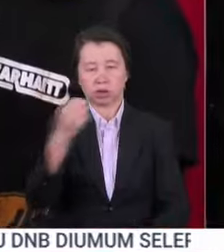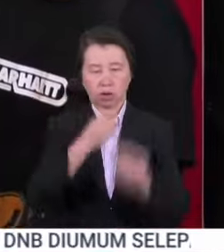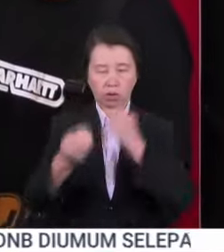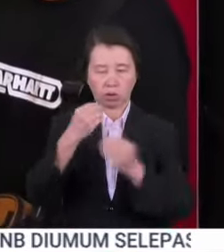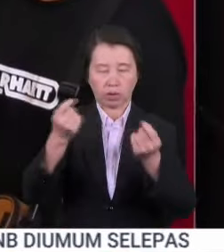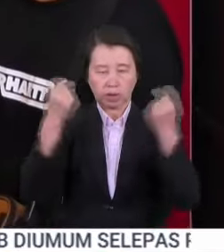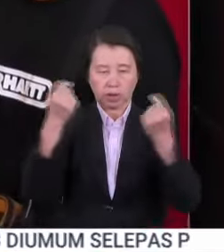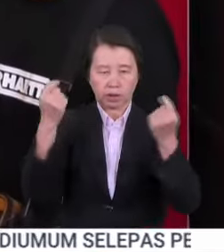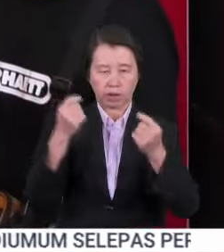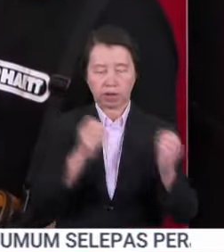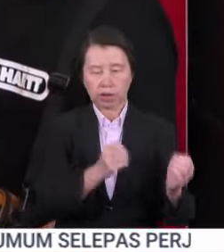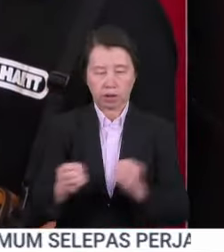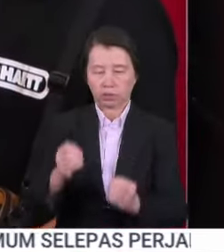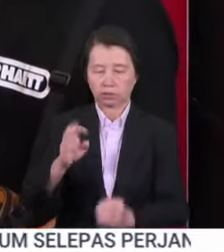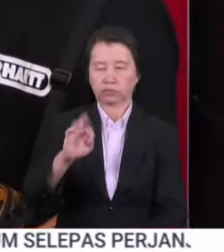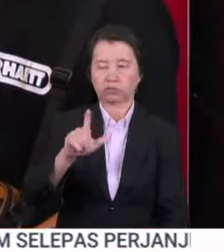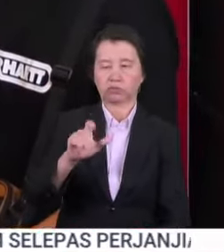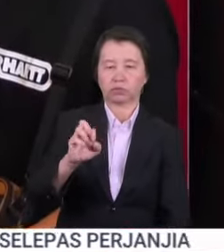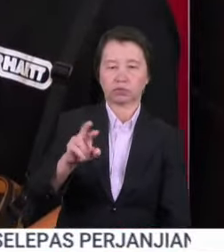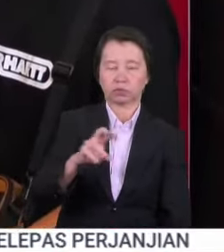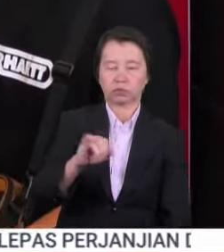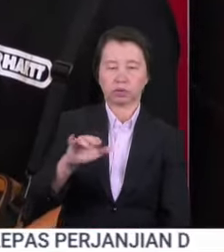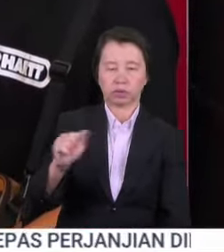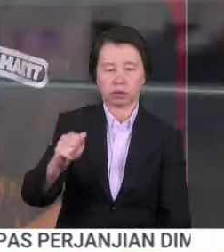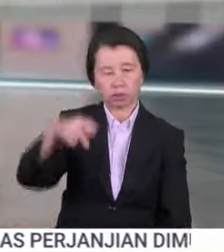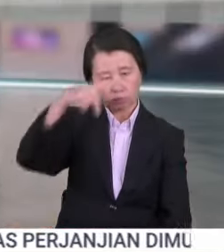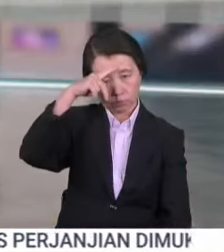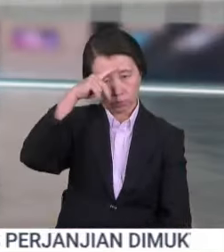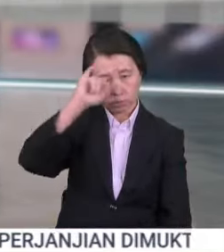Festival di Anjung Floria, Putrajaya.